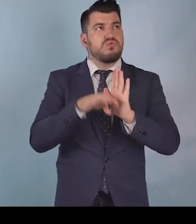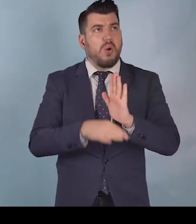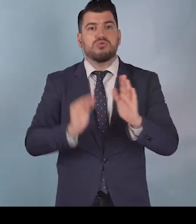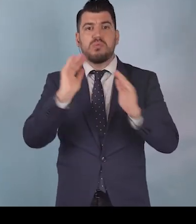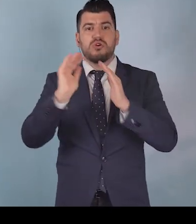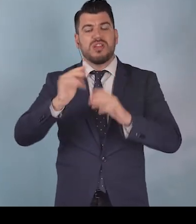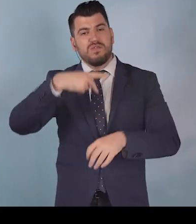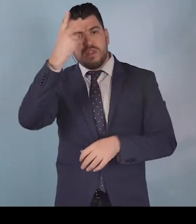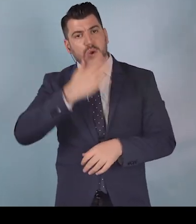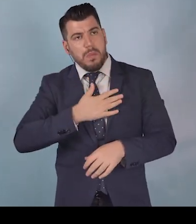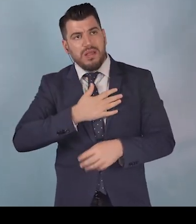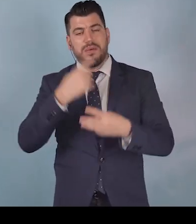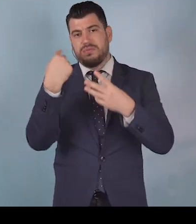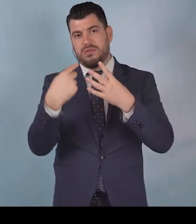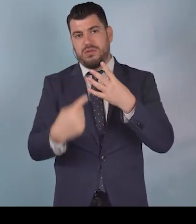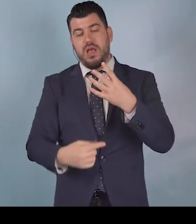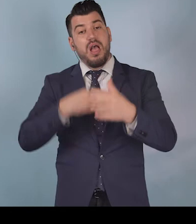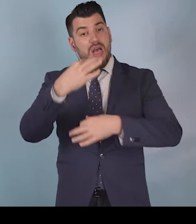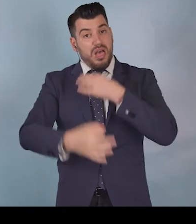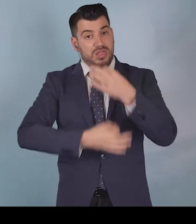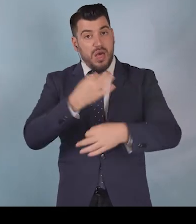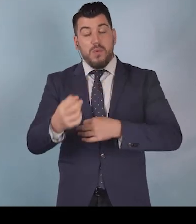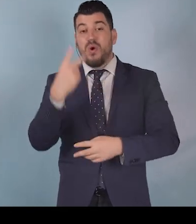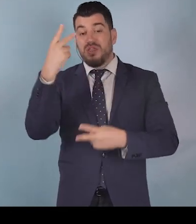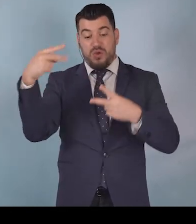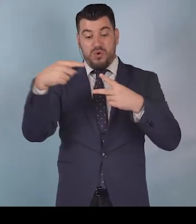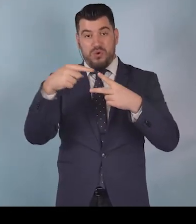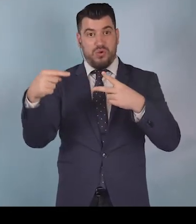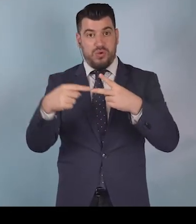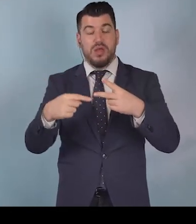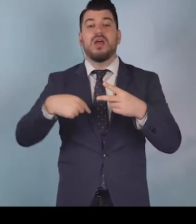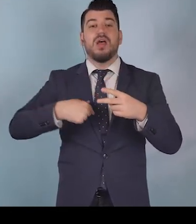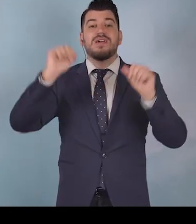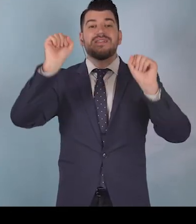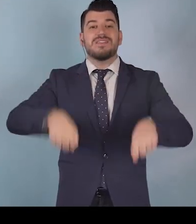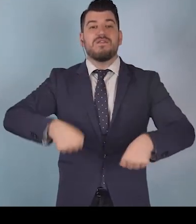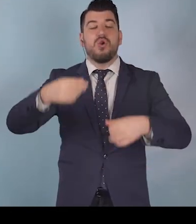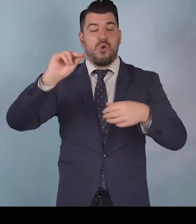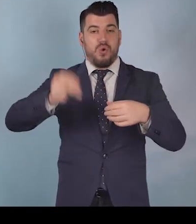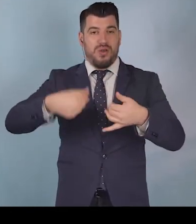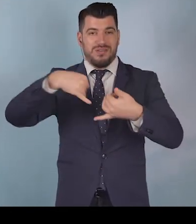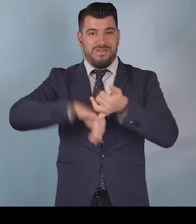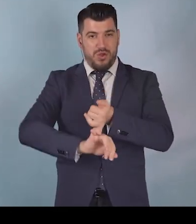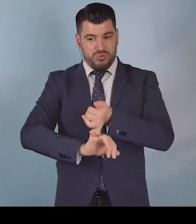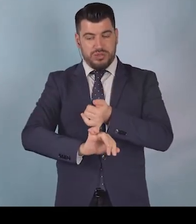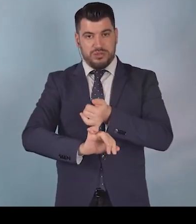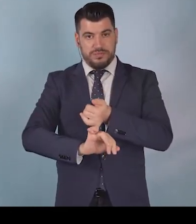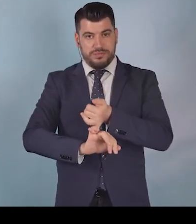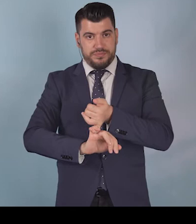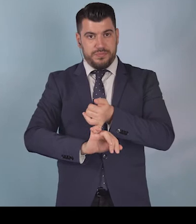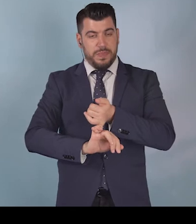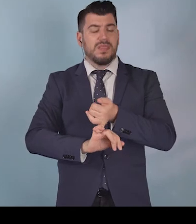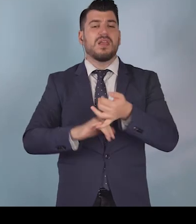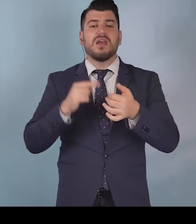στις θετικές εξελίξεις που είχαμε τα τελευταία χρόνια για τη δική μας την κοινότητα, υπό τη μορφή νόμων που